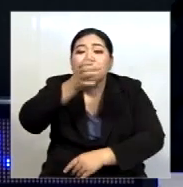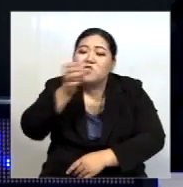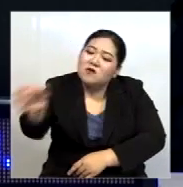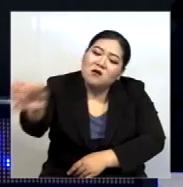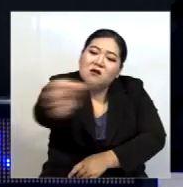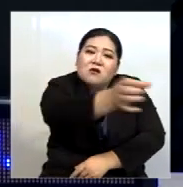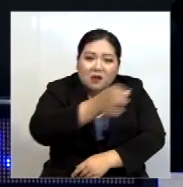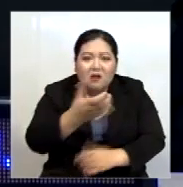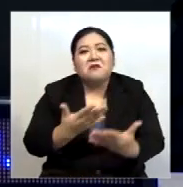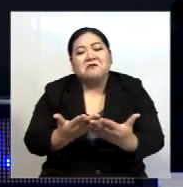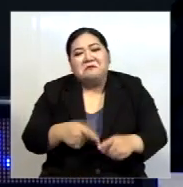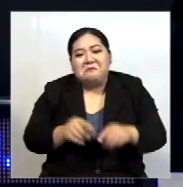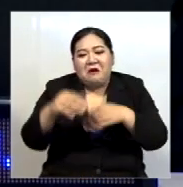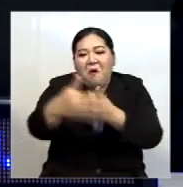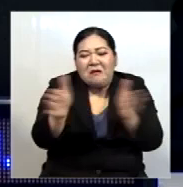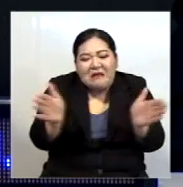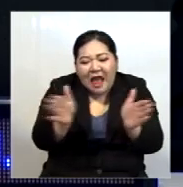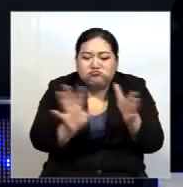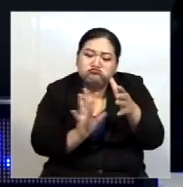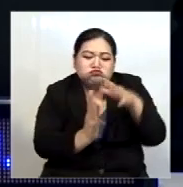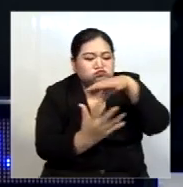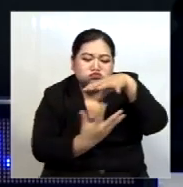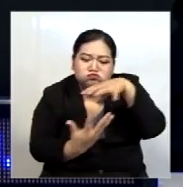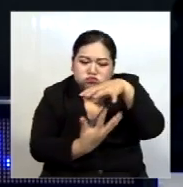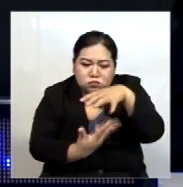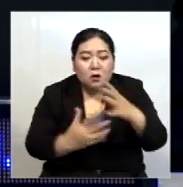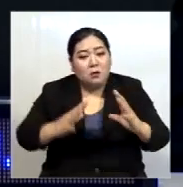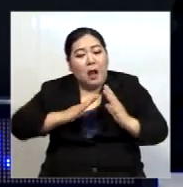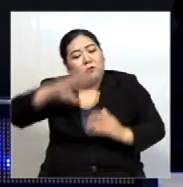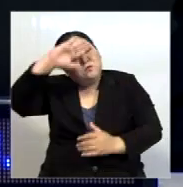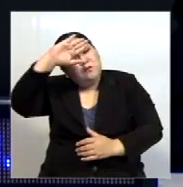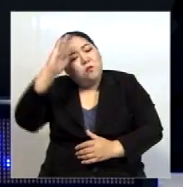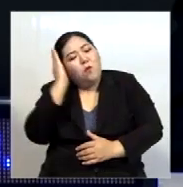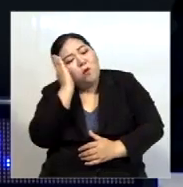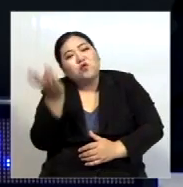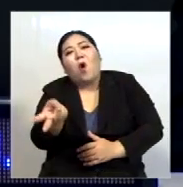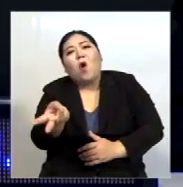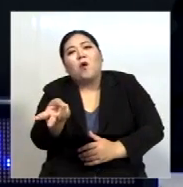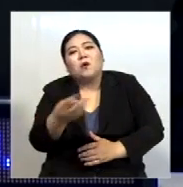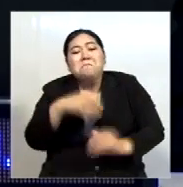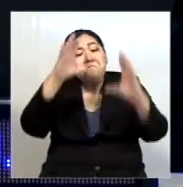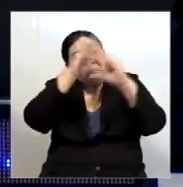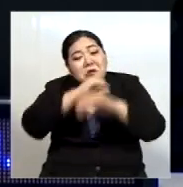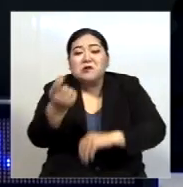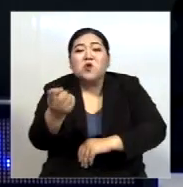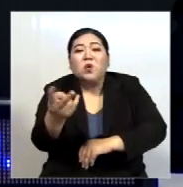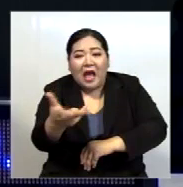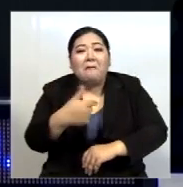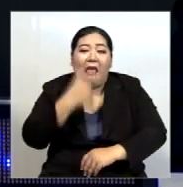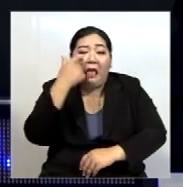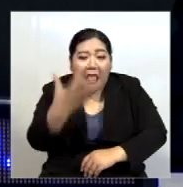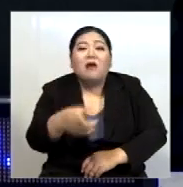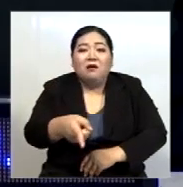านานๆในที่แคบๆนะครับแล้วก็ไม่พักผ่อนให้เพียงพอนะครับอยู่ดึกดื่นน